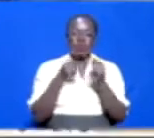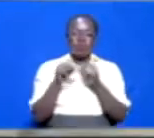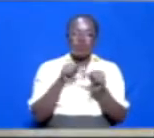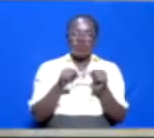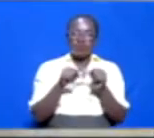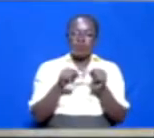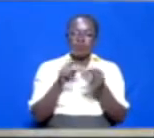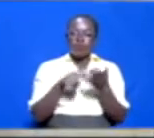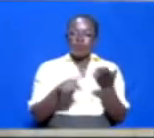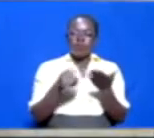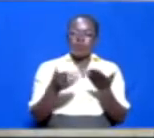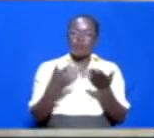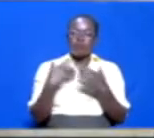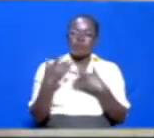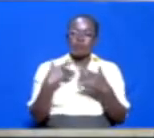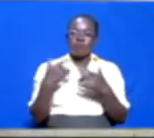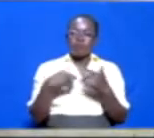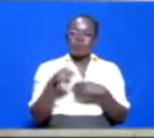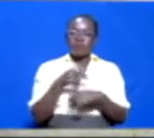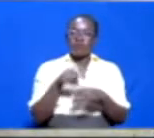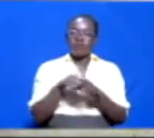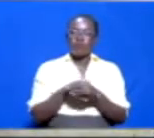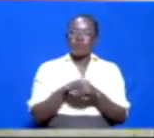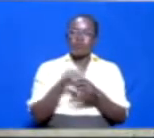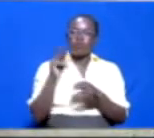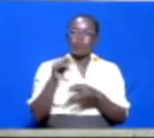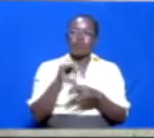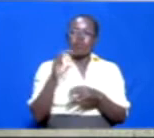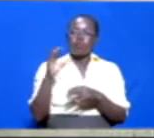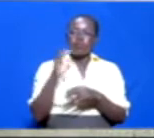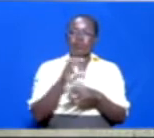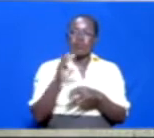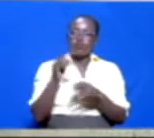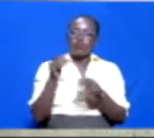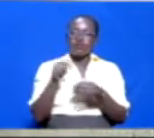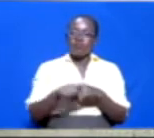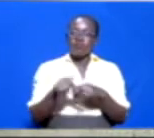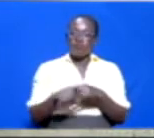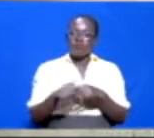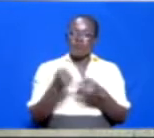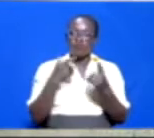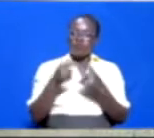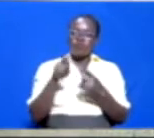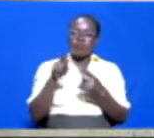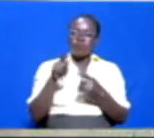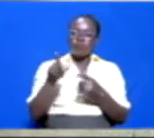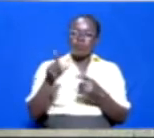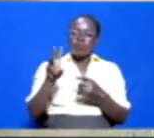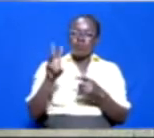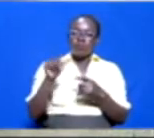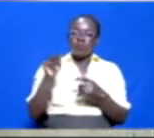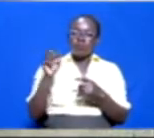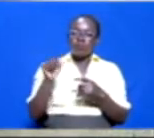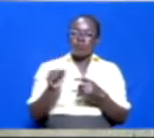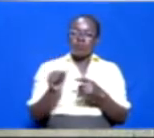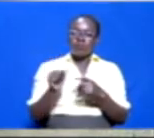ambayo yanaendelea pale katika majengo ya KICC. Leo hii nitakuwa nazungumza naye Mili Lwanga ambaye ni wakili. Tutakuwa tunazungumza kuhusiana